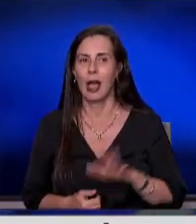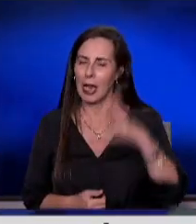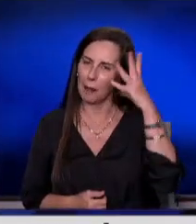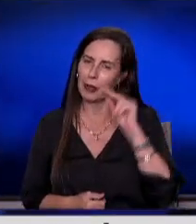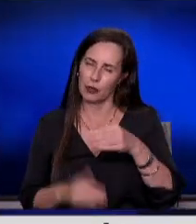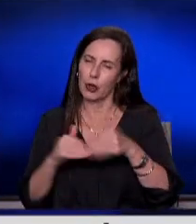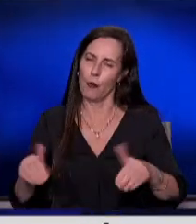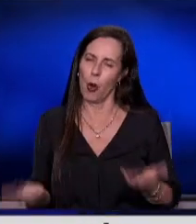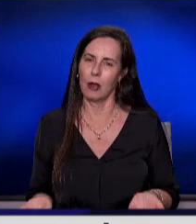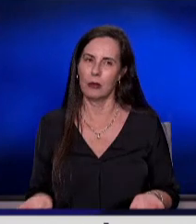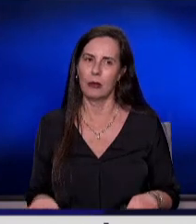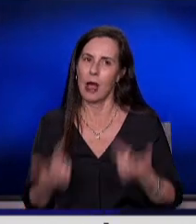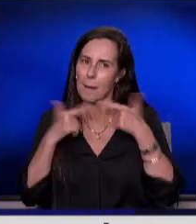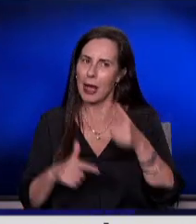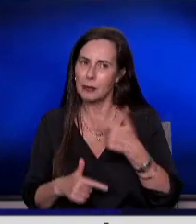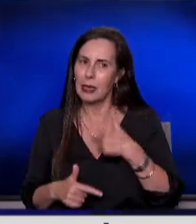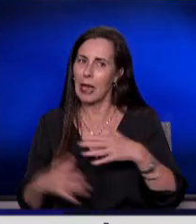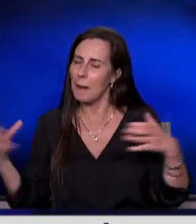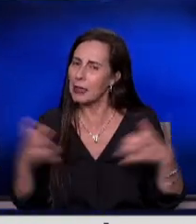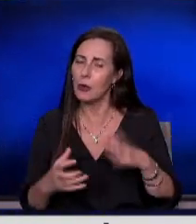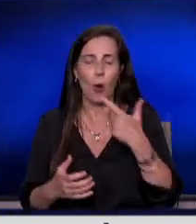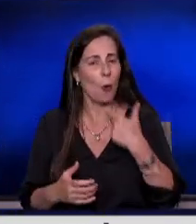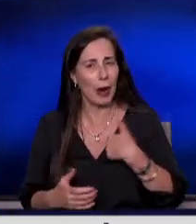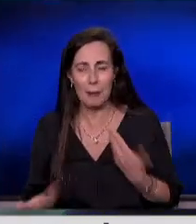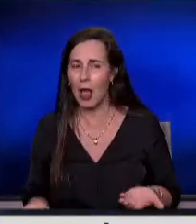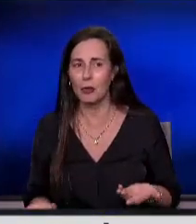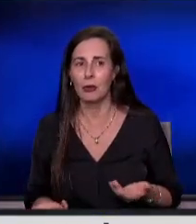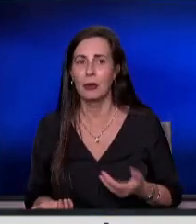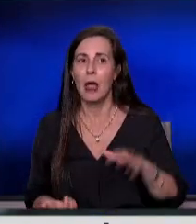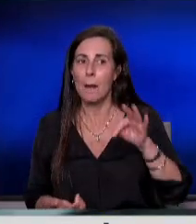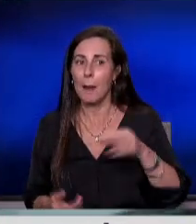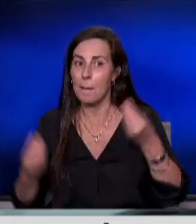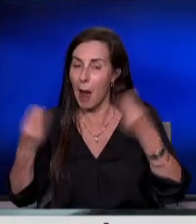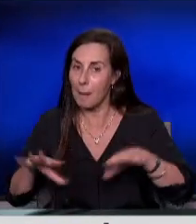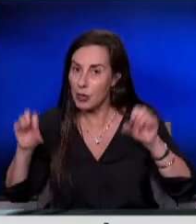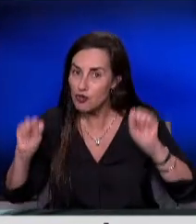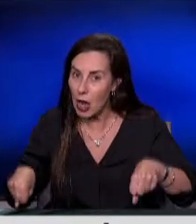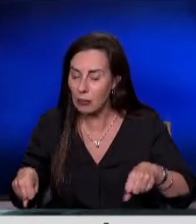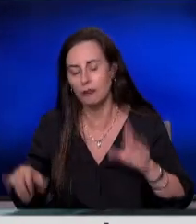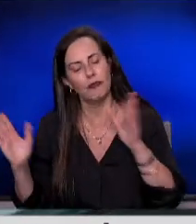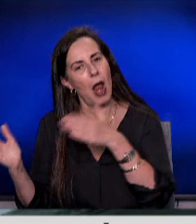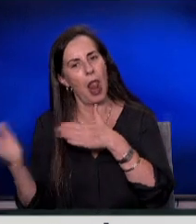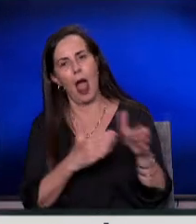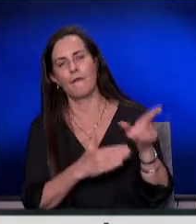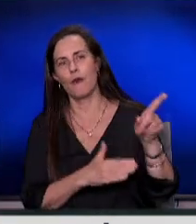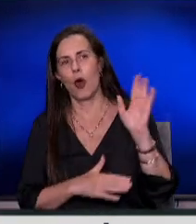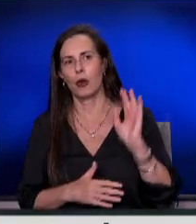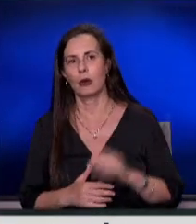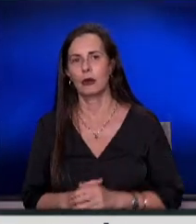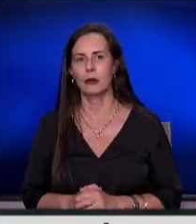גבול. מסבירים לנו, גם בכנסים הם אומרים לנו, שמאמר, שמאבד שליטה,